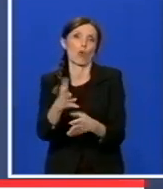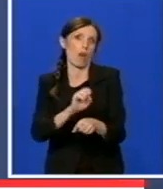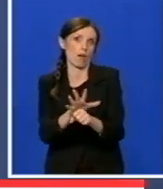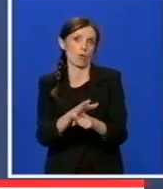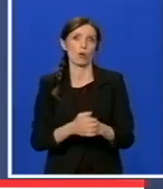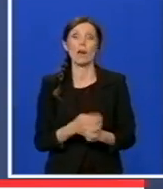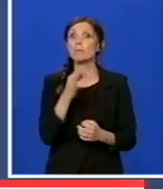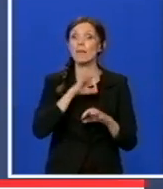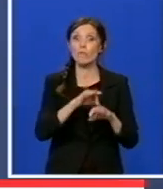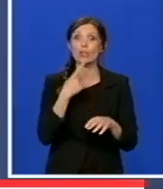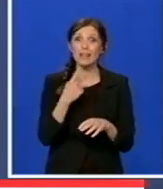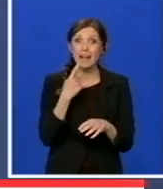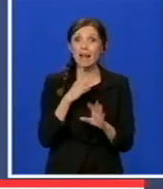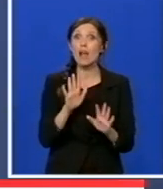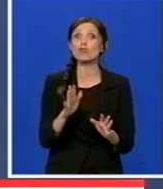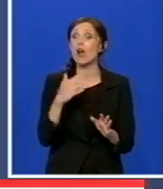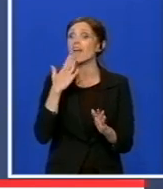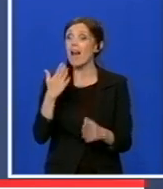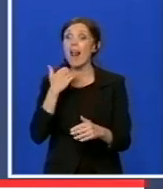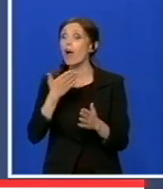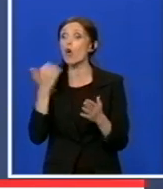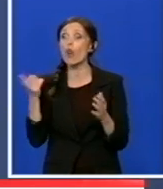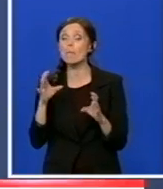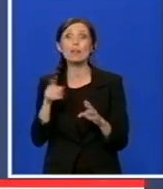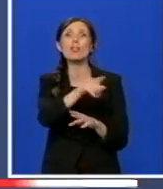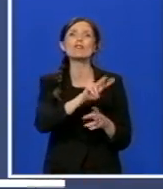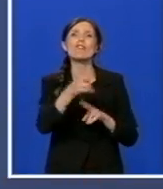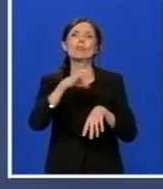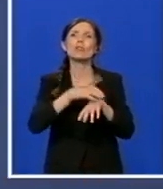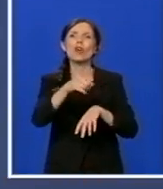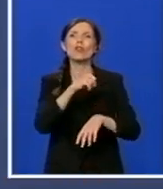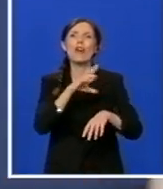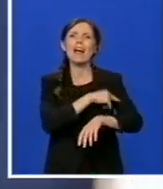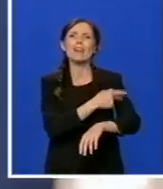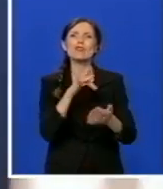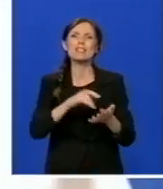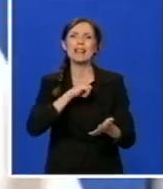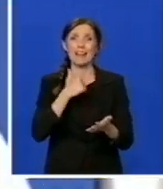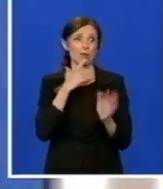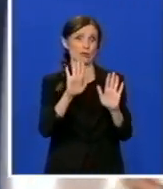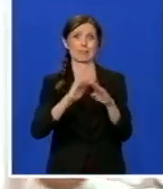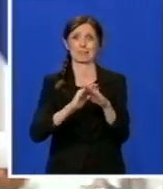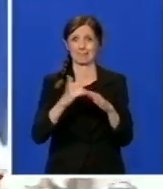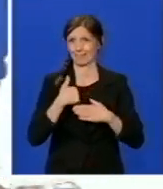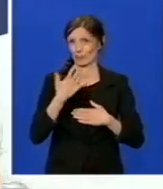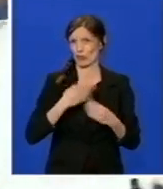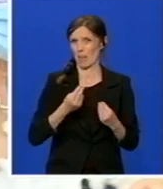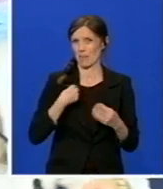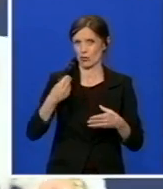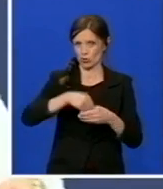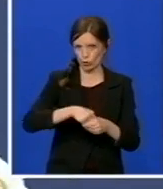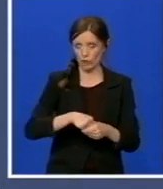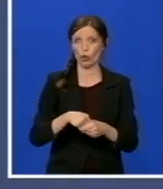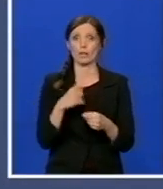Ukoliko nemamo više... Ja bih želela ako mi date još reći. Izvinite, oprostite, da. Naime, Evo, Dari i ja smo, što